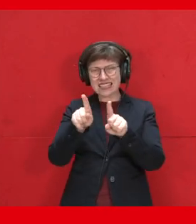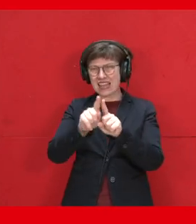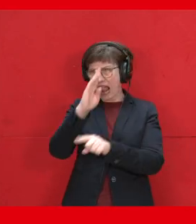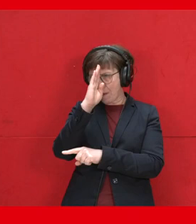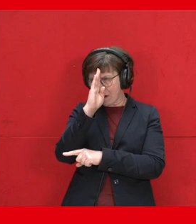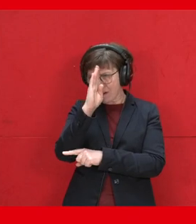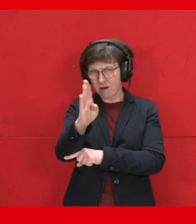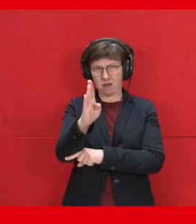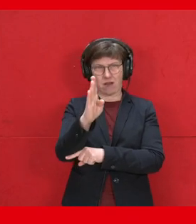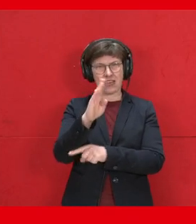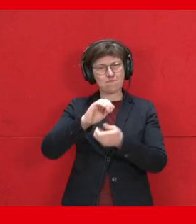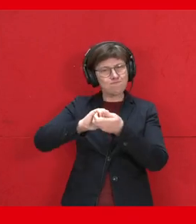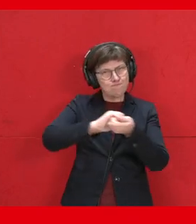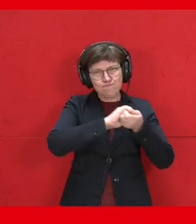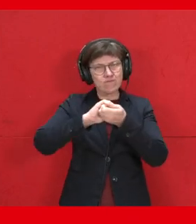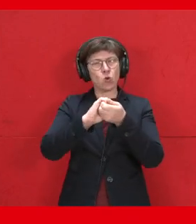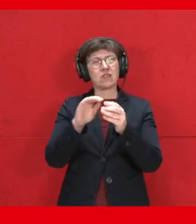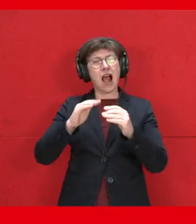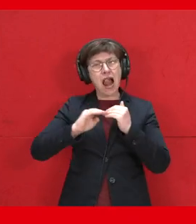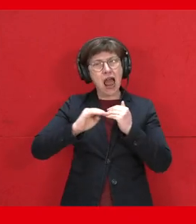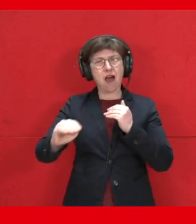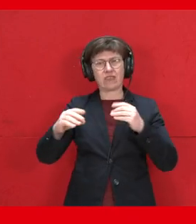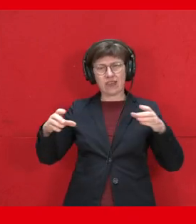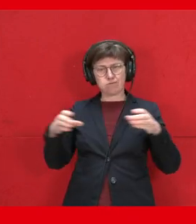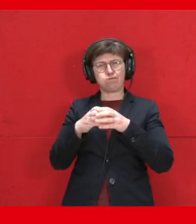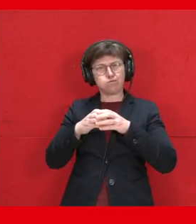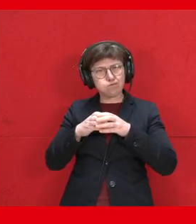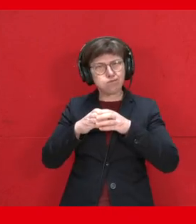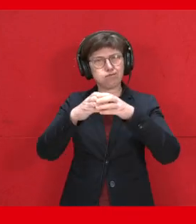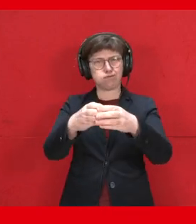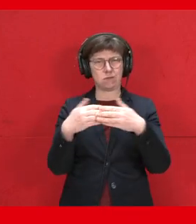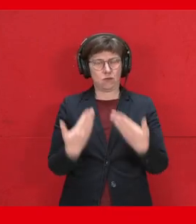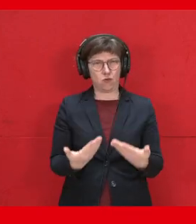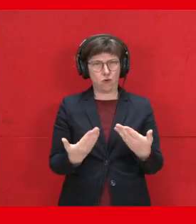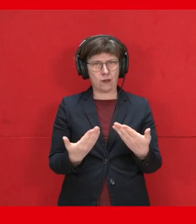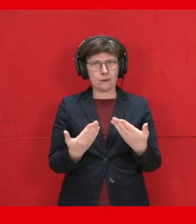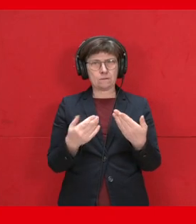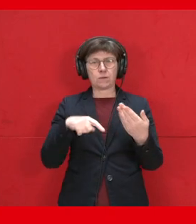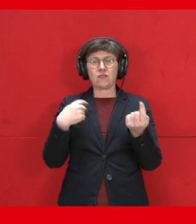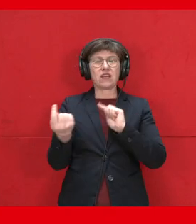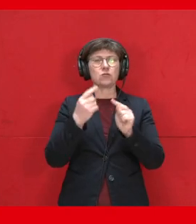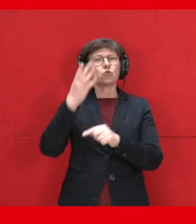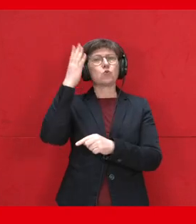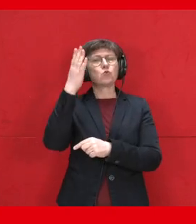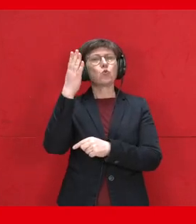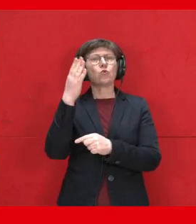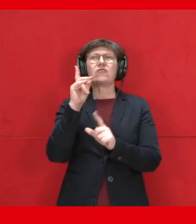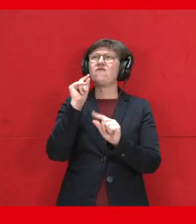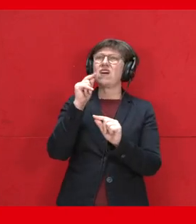auch unser Land gewissermaßen diese gleiche Richtung mit einschlägt. Wir diskutieren über